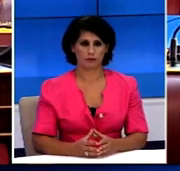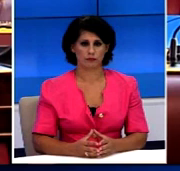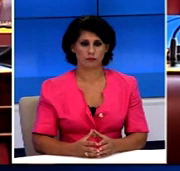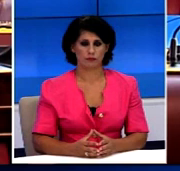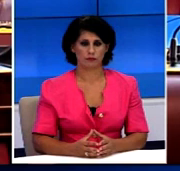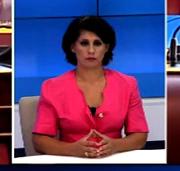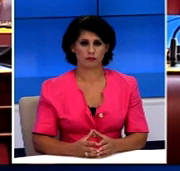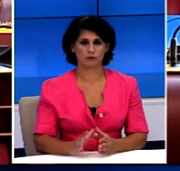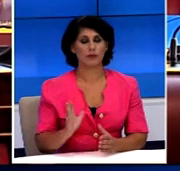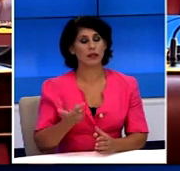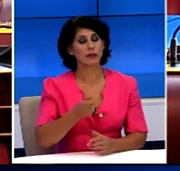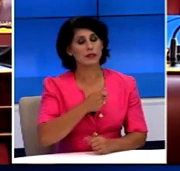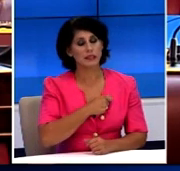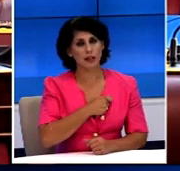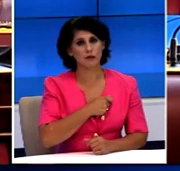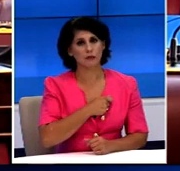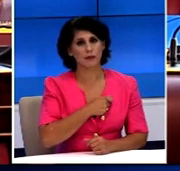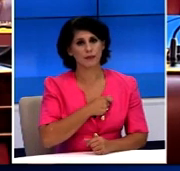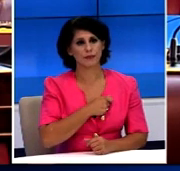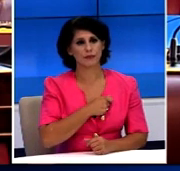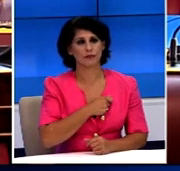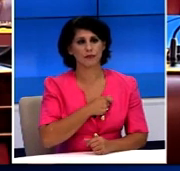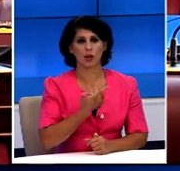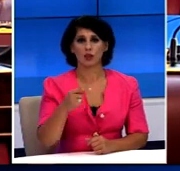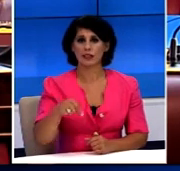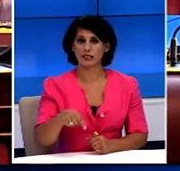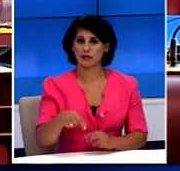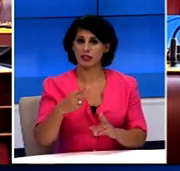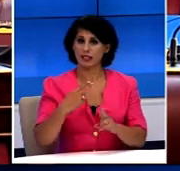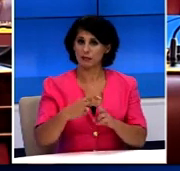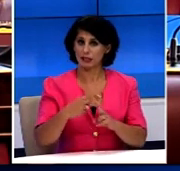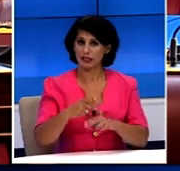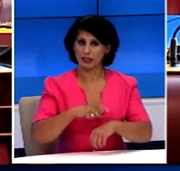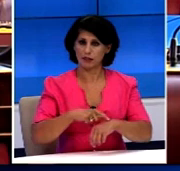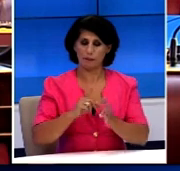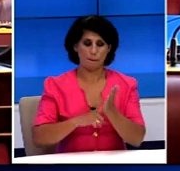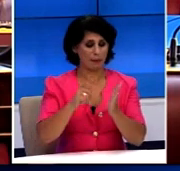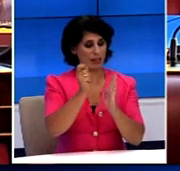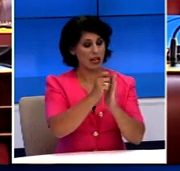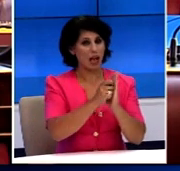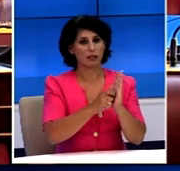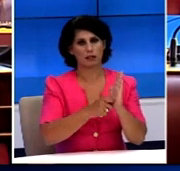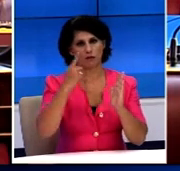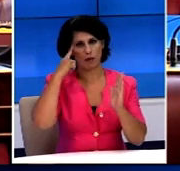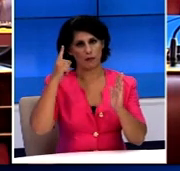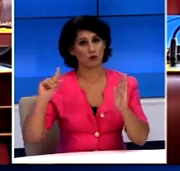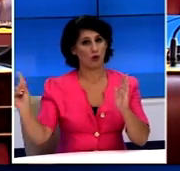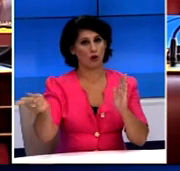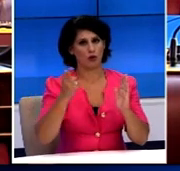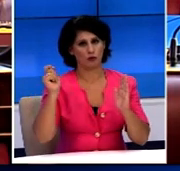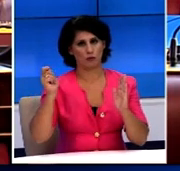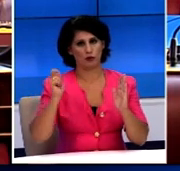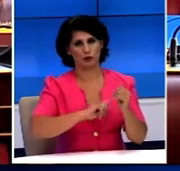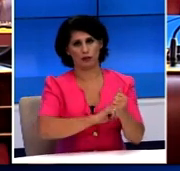Γιατί πιστεύουμε ότι σε αυτές τις κρίσιμες στιγμές πρέπει να καταγραφούν οι άποψεις όλων των πολιτικών